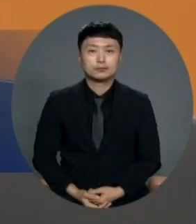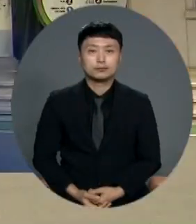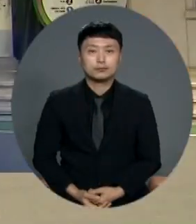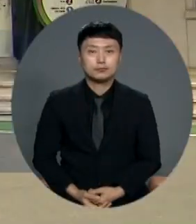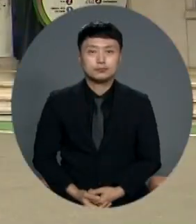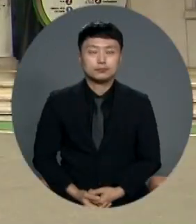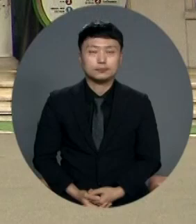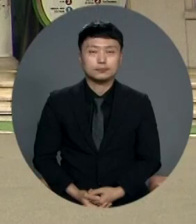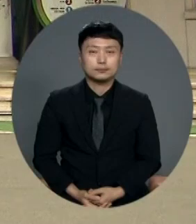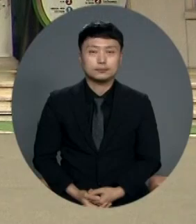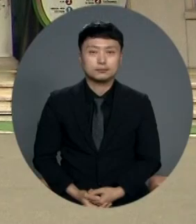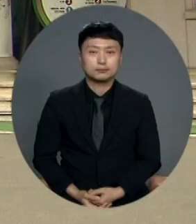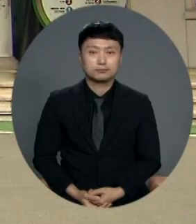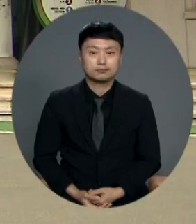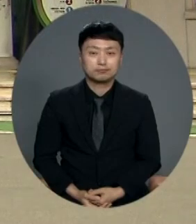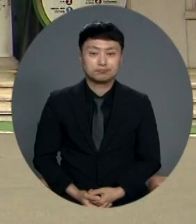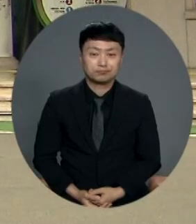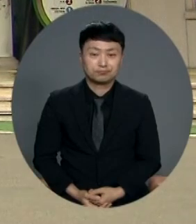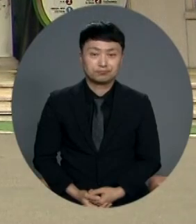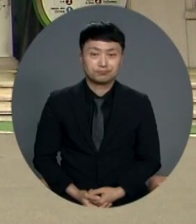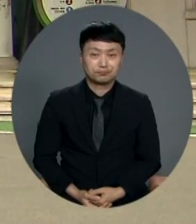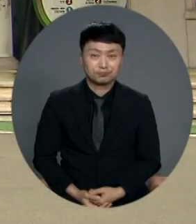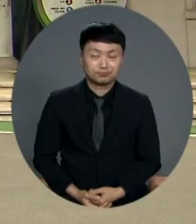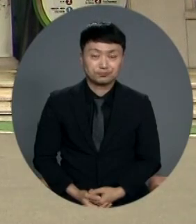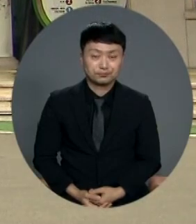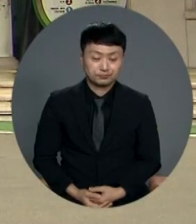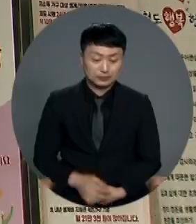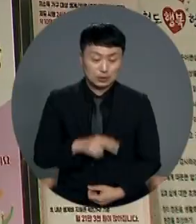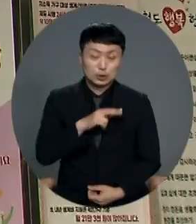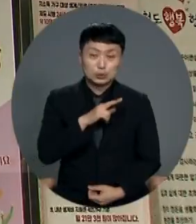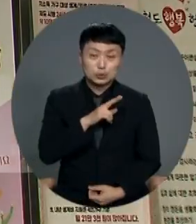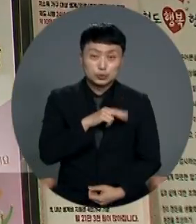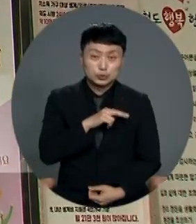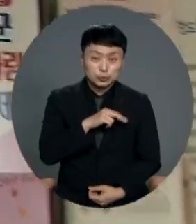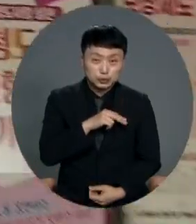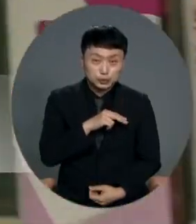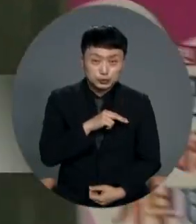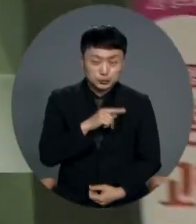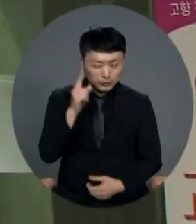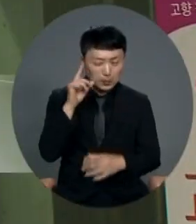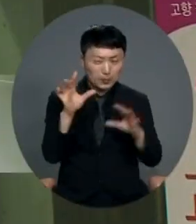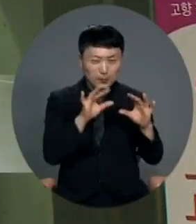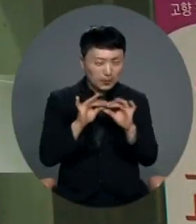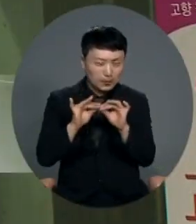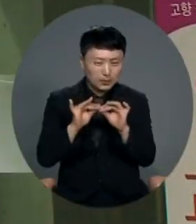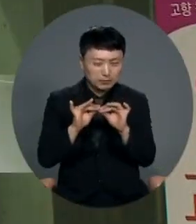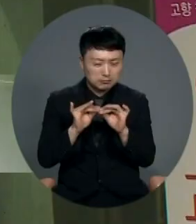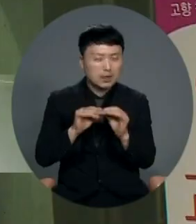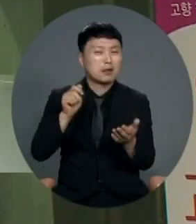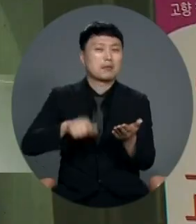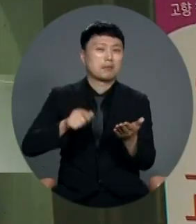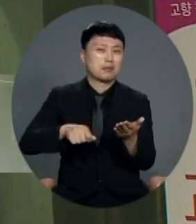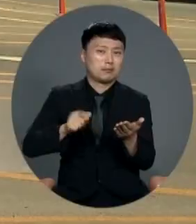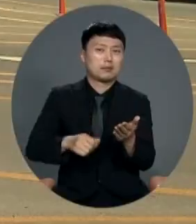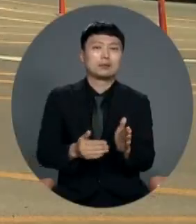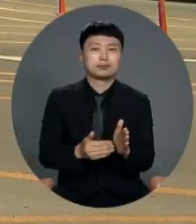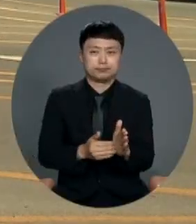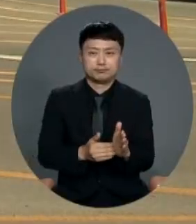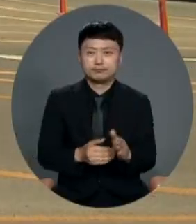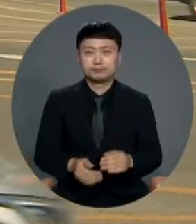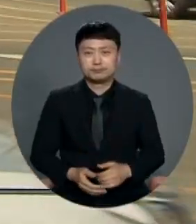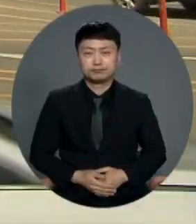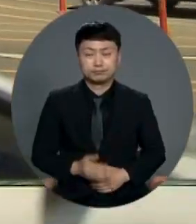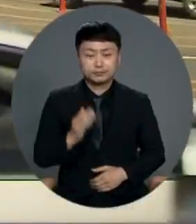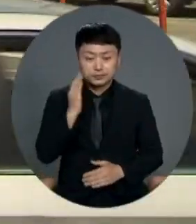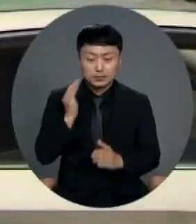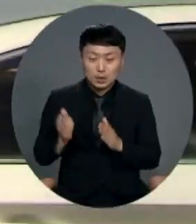있습니다. 군정을 감시해야 할 청도 군의회는 이견 없이 이 예산안을 통과시켰습니다.